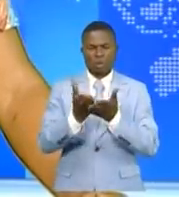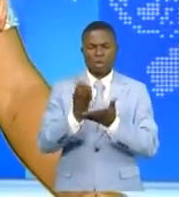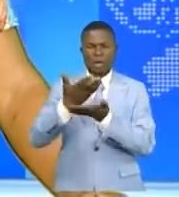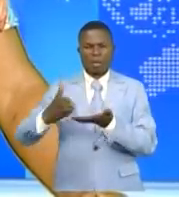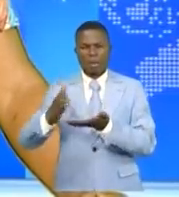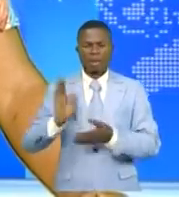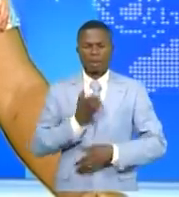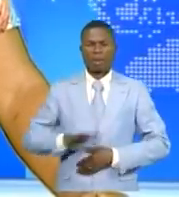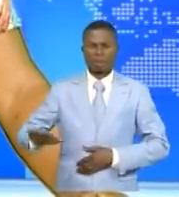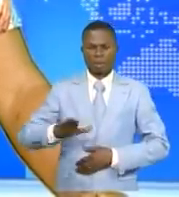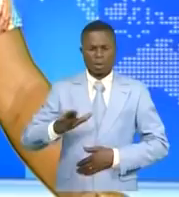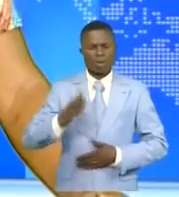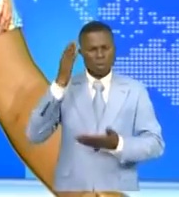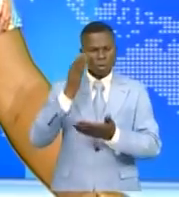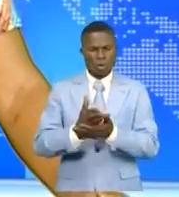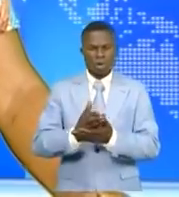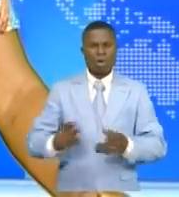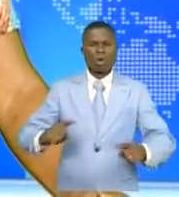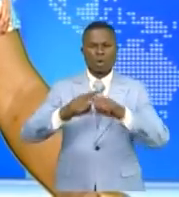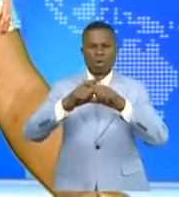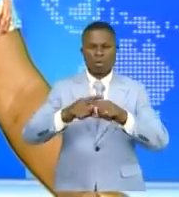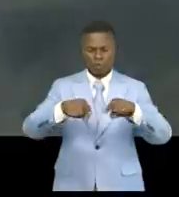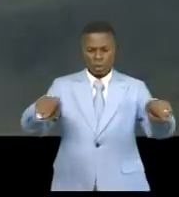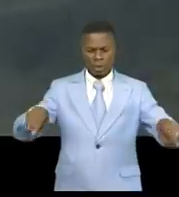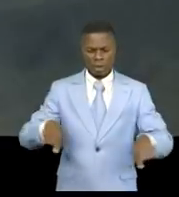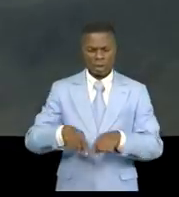du pays pour mettre fin au conflit foncier.